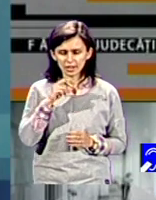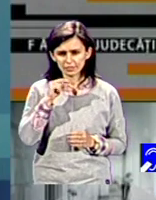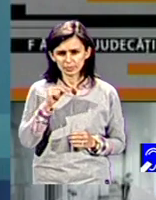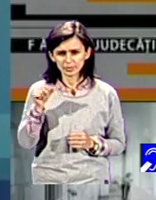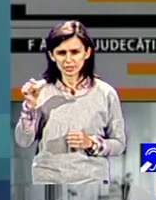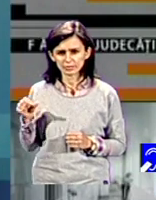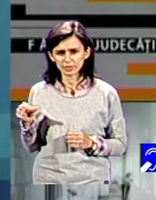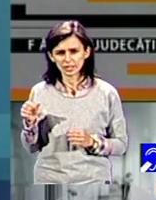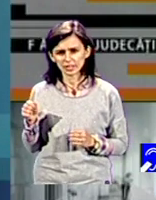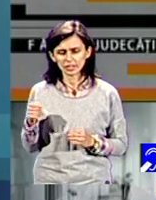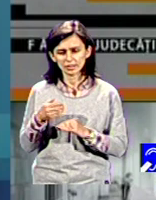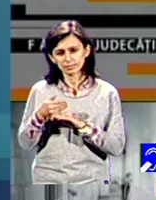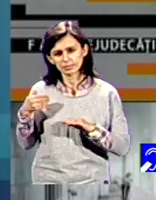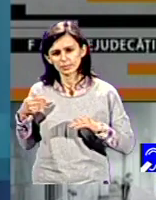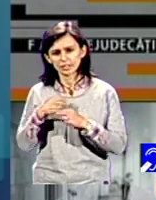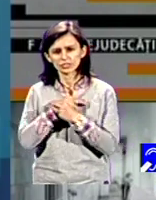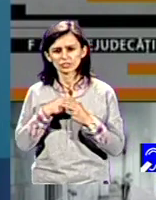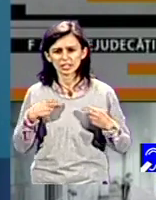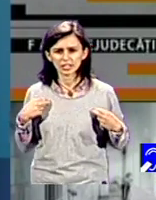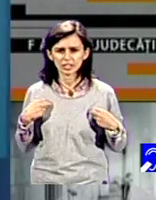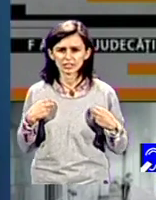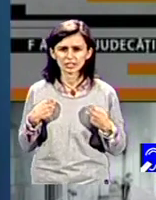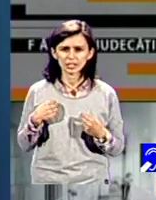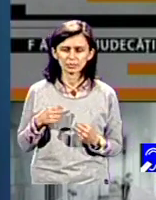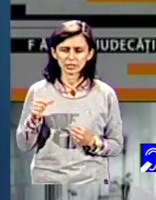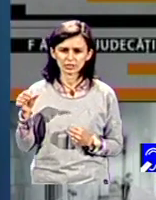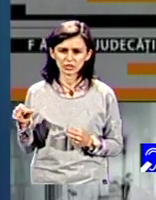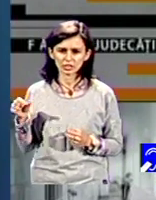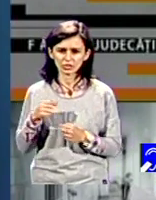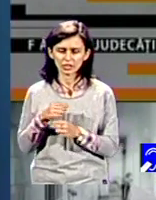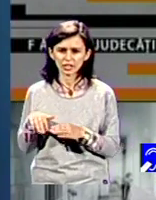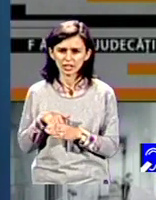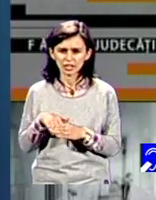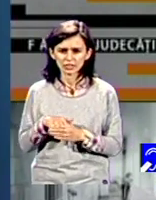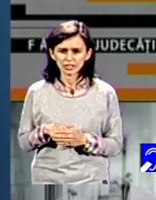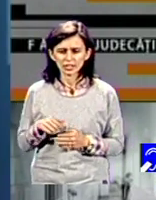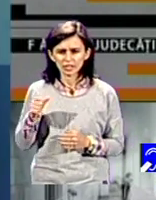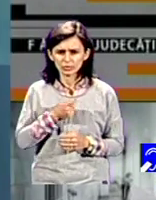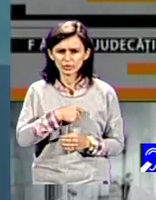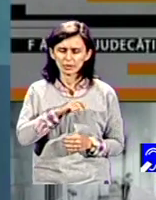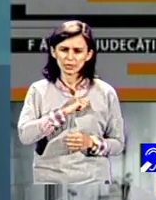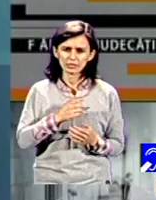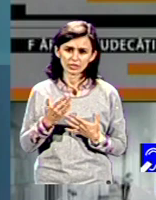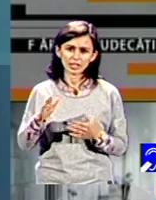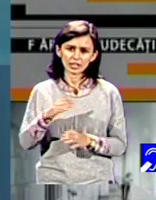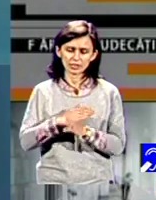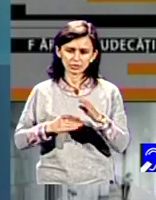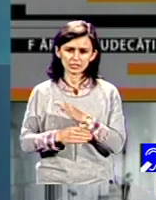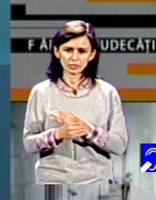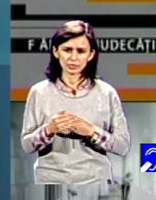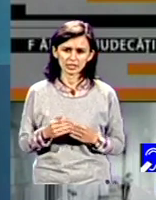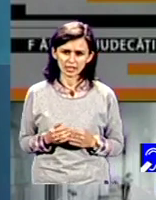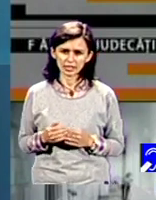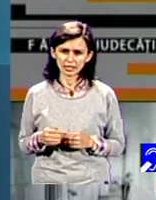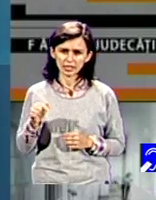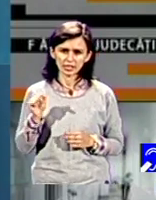va fi tem Exemplu un martor care suferă de o dizabilitate cumva asupra lui ar putea plane un